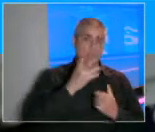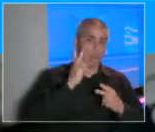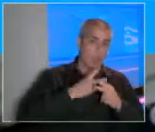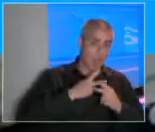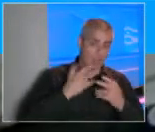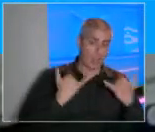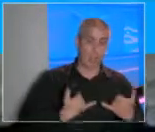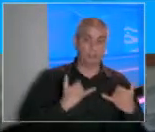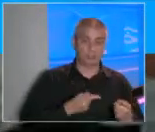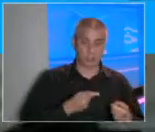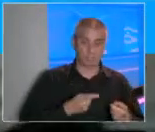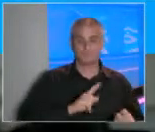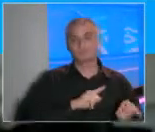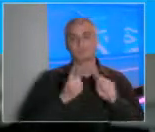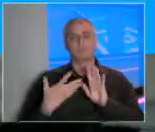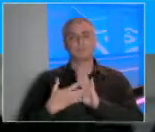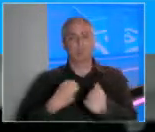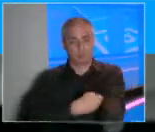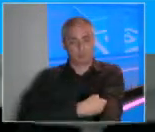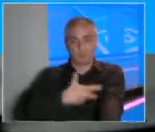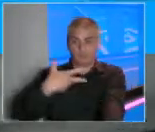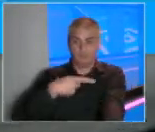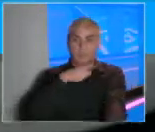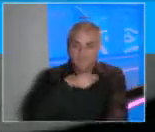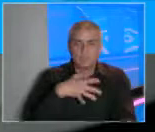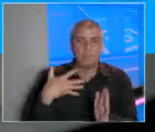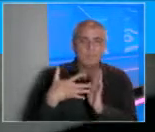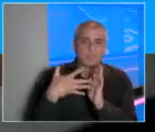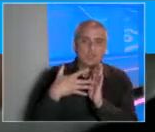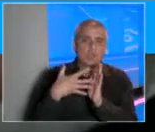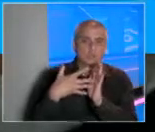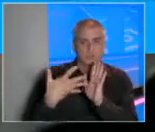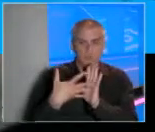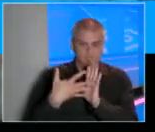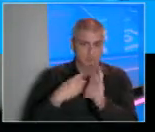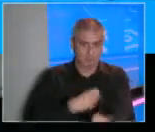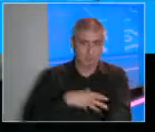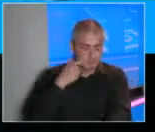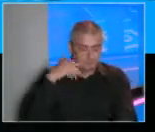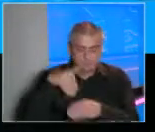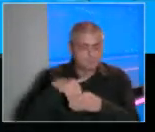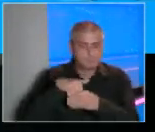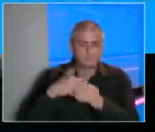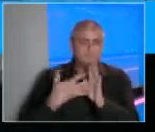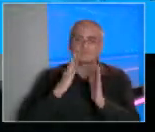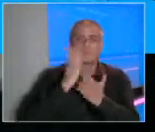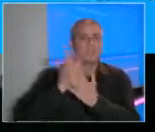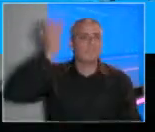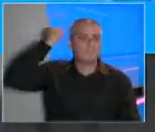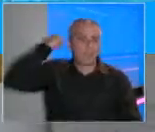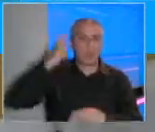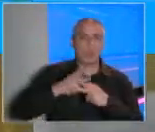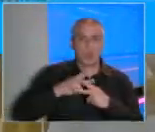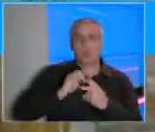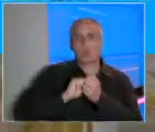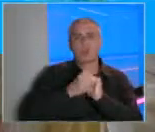חולה כרגע, לבין בדיקות סרולוגיות, שאלה בדיקות שהן בדיקות דם, ובאות לבדוק מי חלה בעבר, או